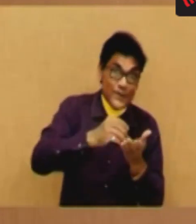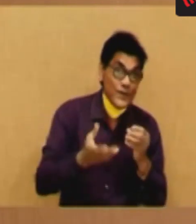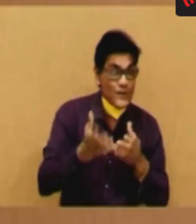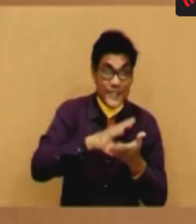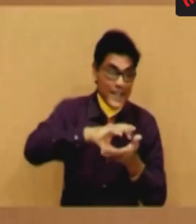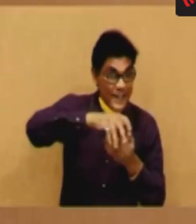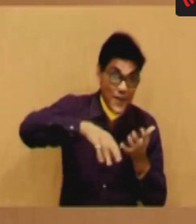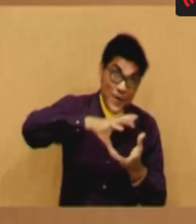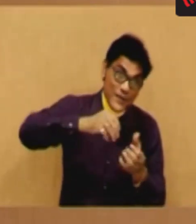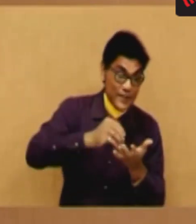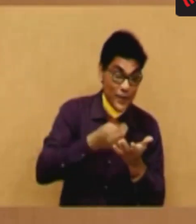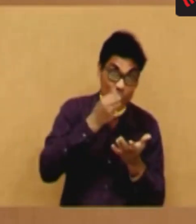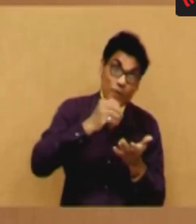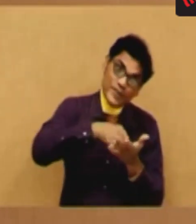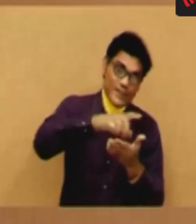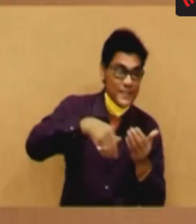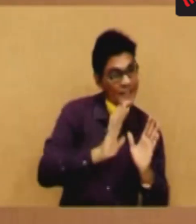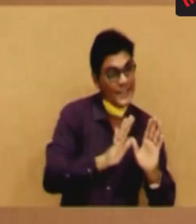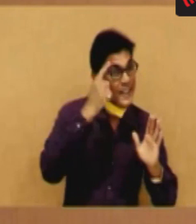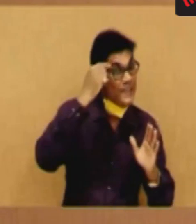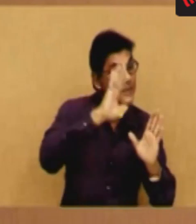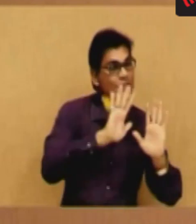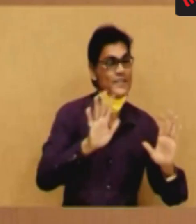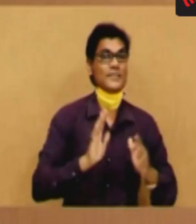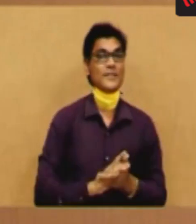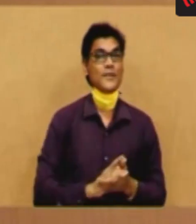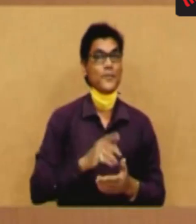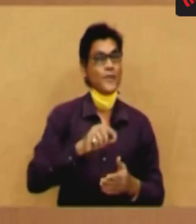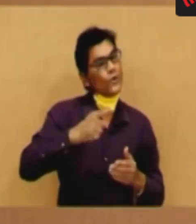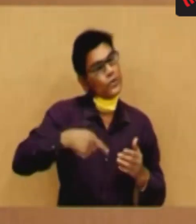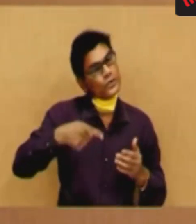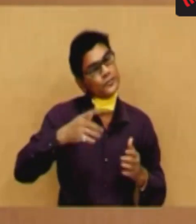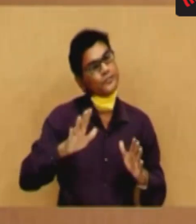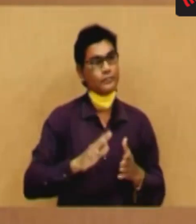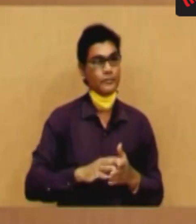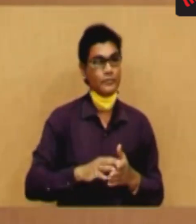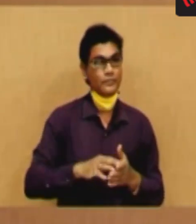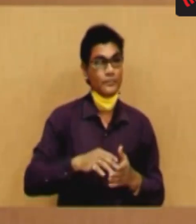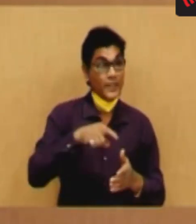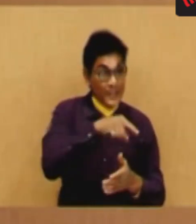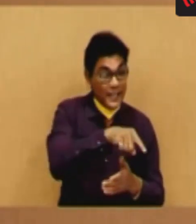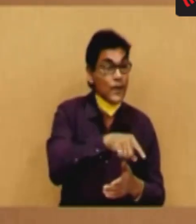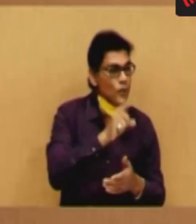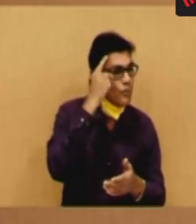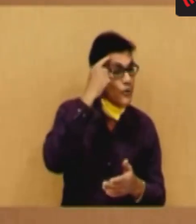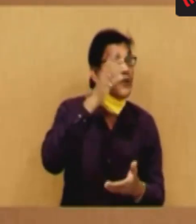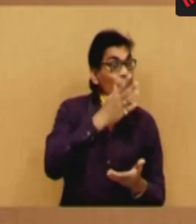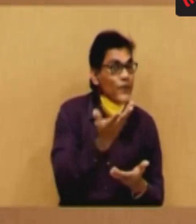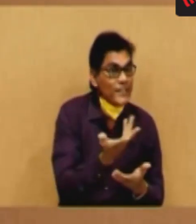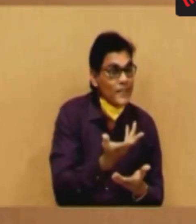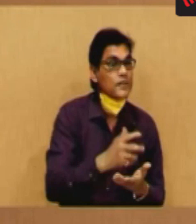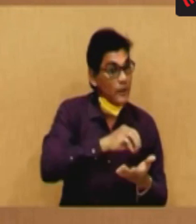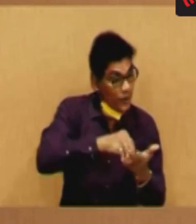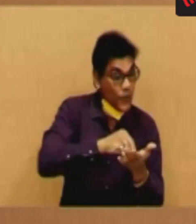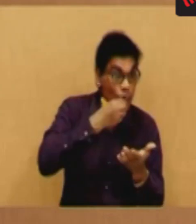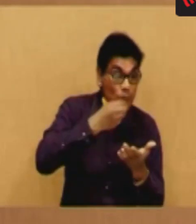ବି ଆପଣମାନଙ୍କୁ କହିଥିଲି ଆମେ ସମସ୍ତେ ରୋଷେଇ କରୁଛେ ଦୈନନ୍ଦିନ ହିସାବରେ କିନ୍ତୁ ତାଙ୍କ ମନ ମୁତାବକ